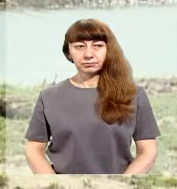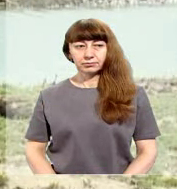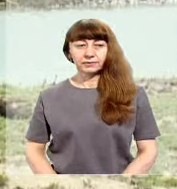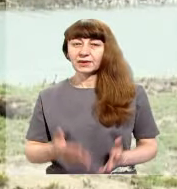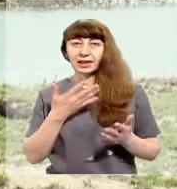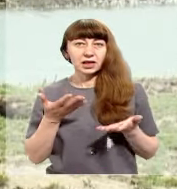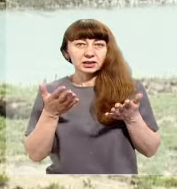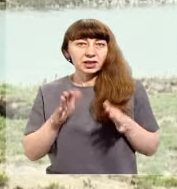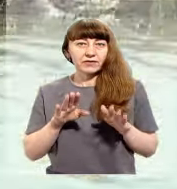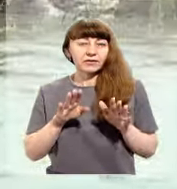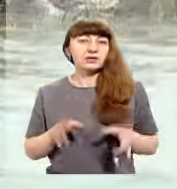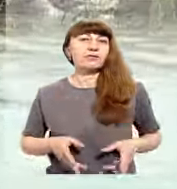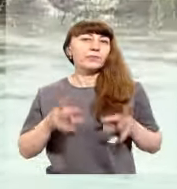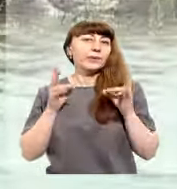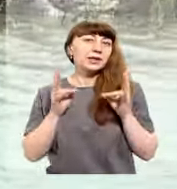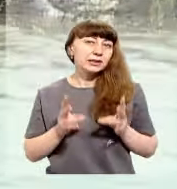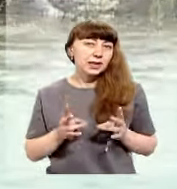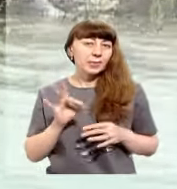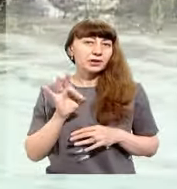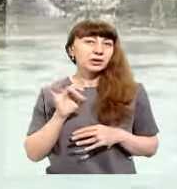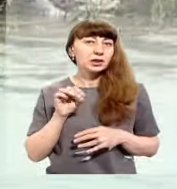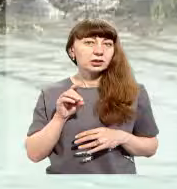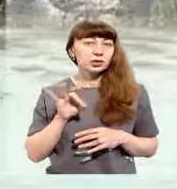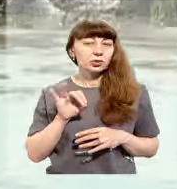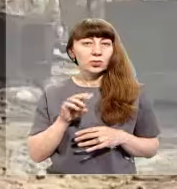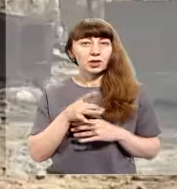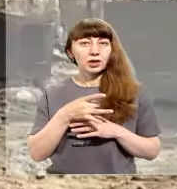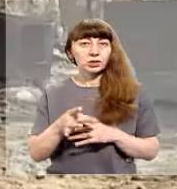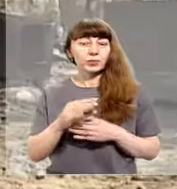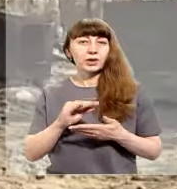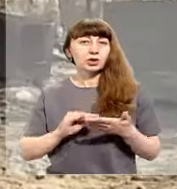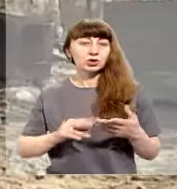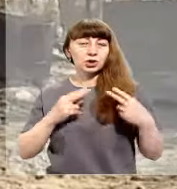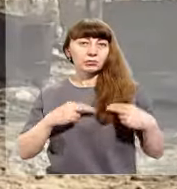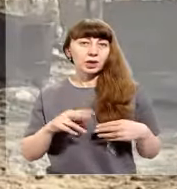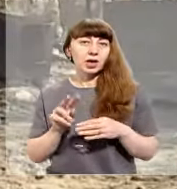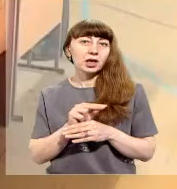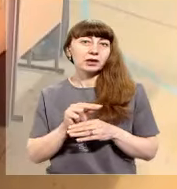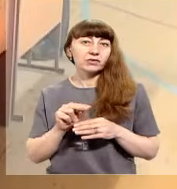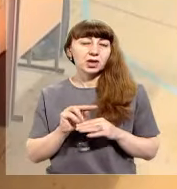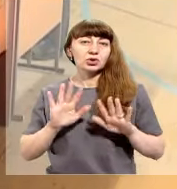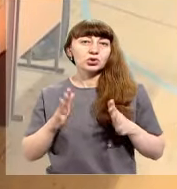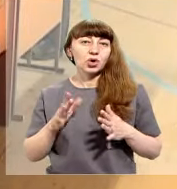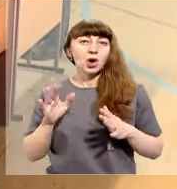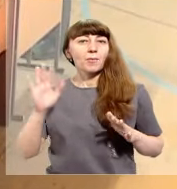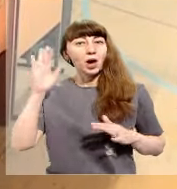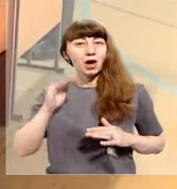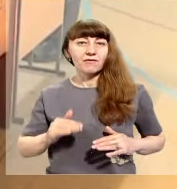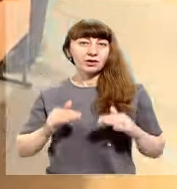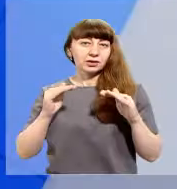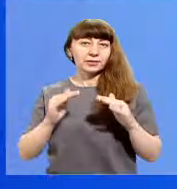Не оставить в беде. В Амангельдинском районе продолжается работа по ликвидации последствий паводка. Как работает общественный